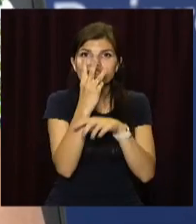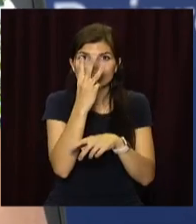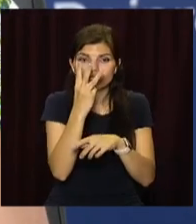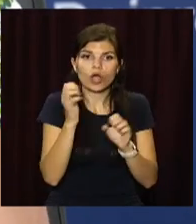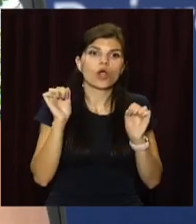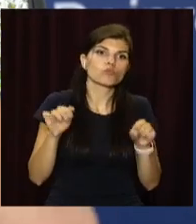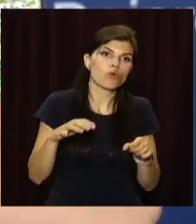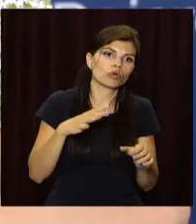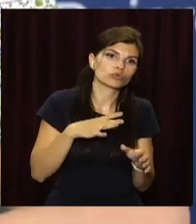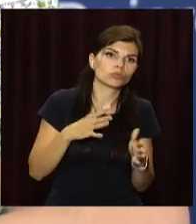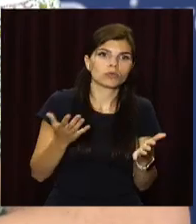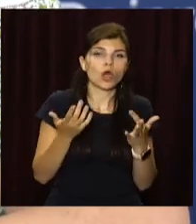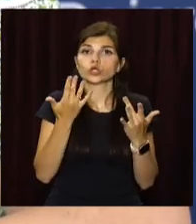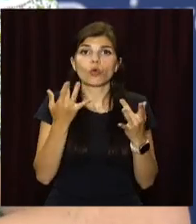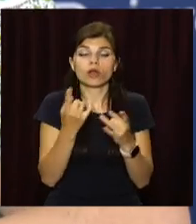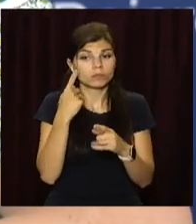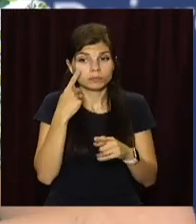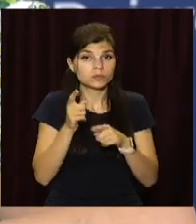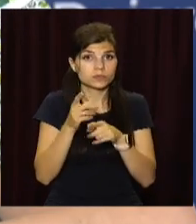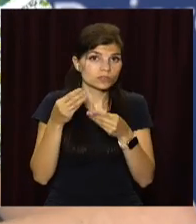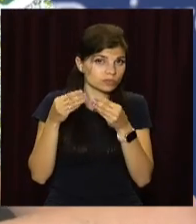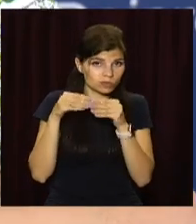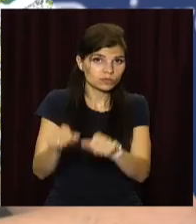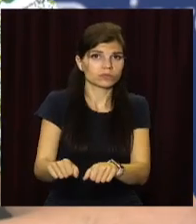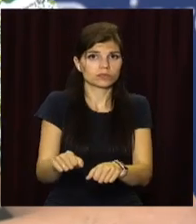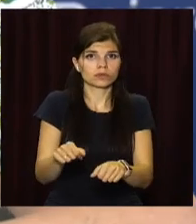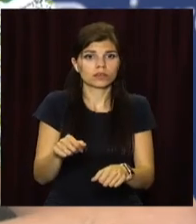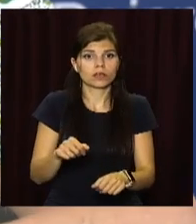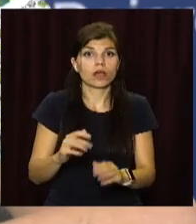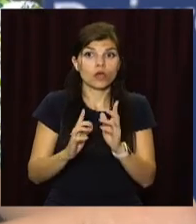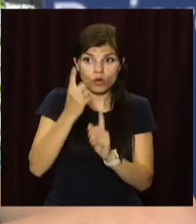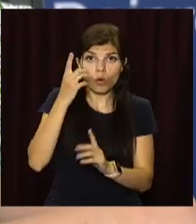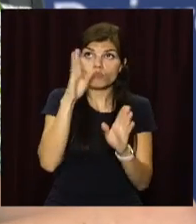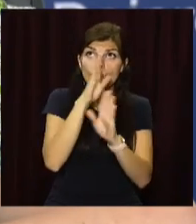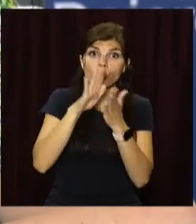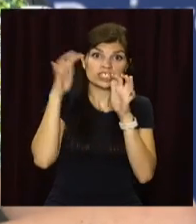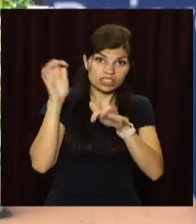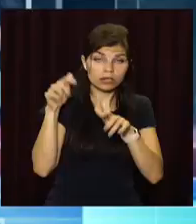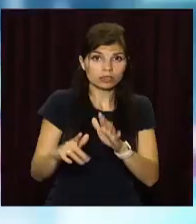може, скільки потрібно за счет сезону, як буде рости по погодним